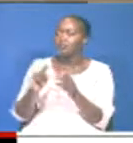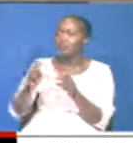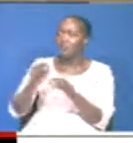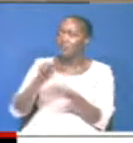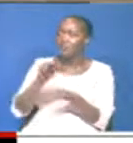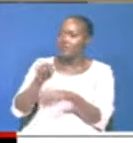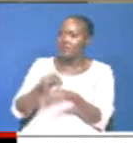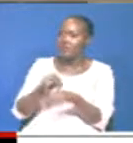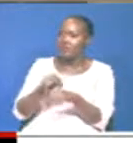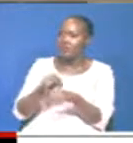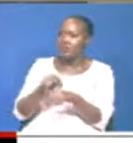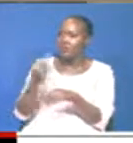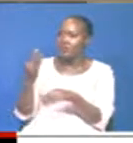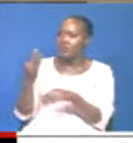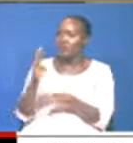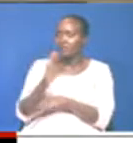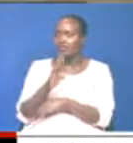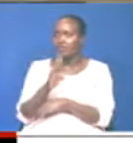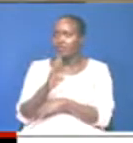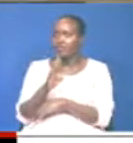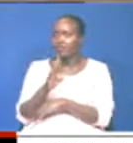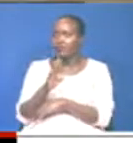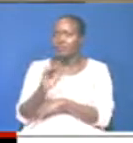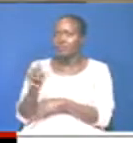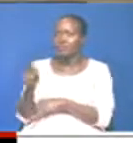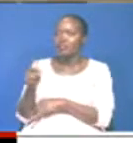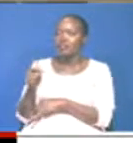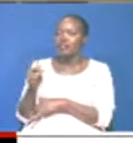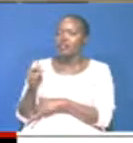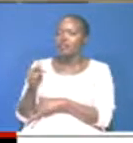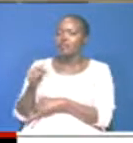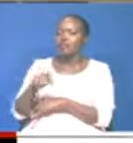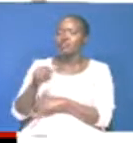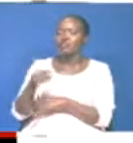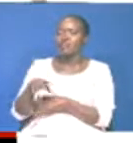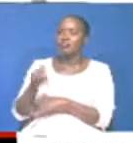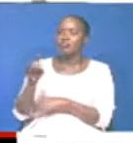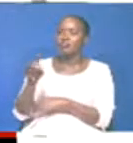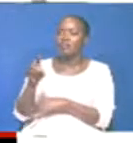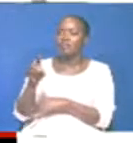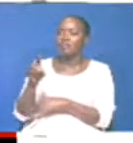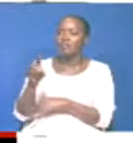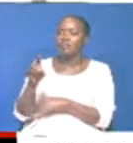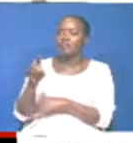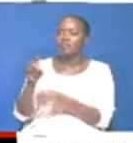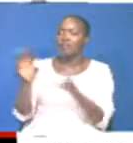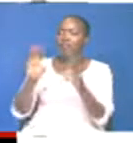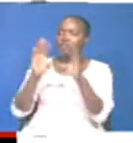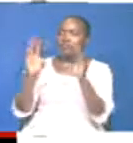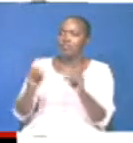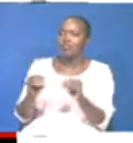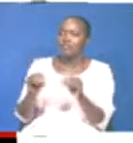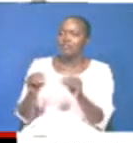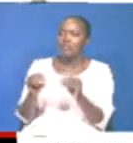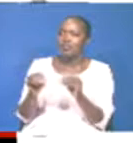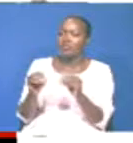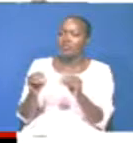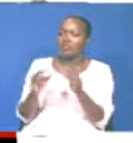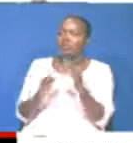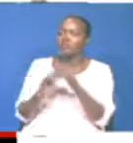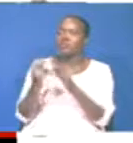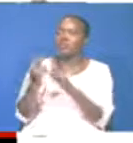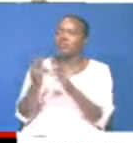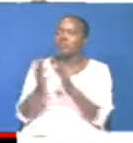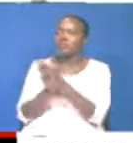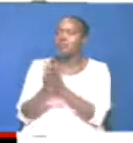the 4 p.m. bulletin on Radio Taifa today, I've picked the muktasari. And the top two stories.